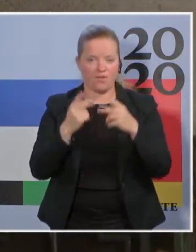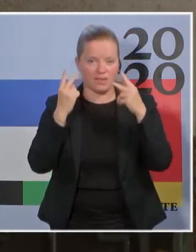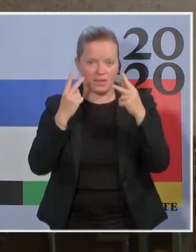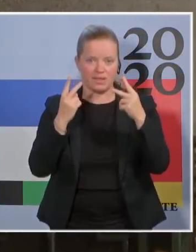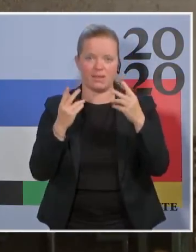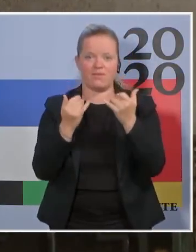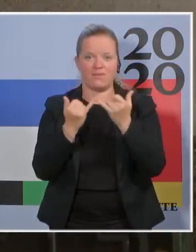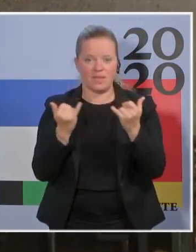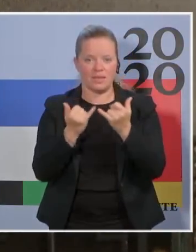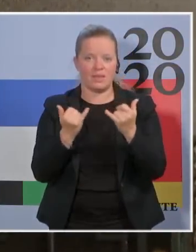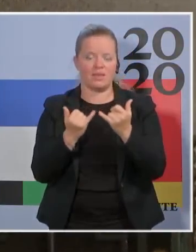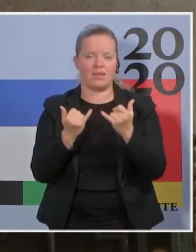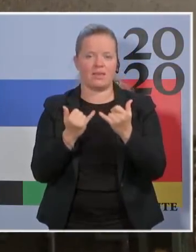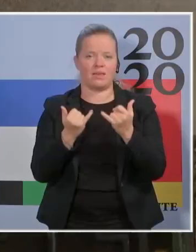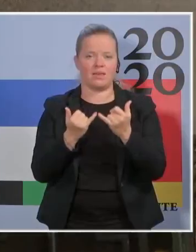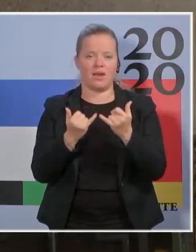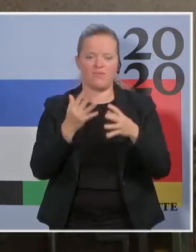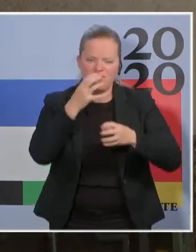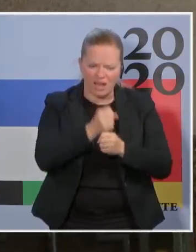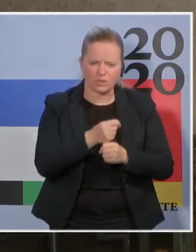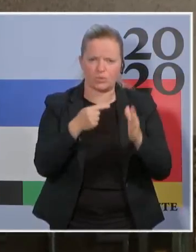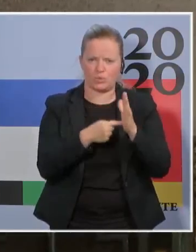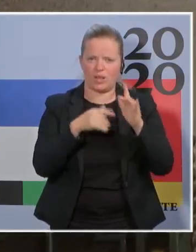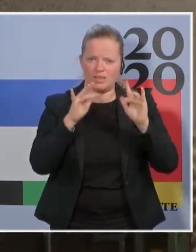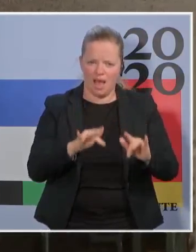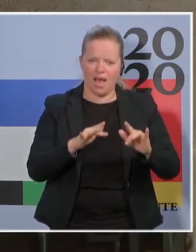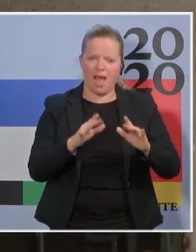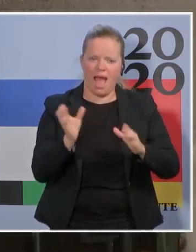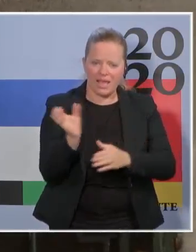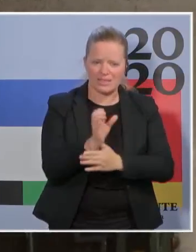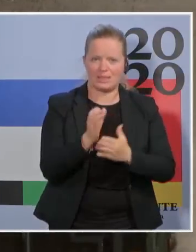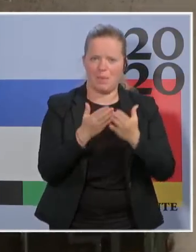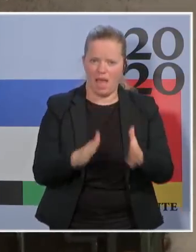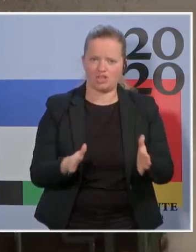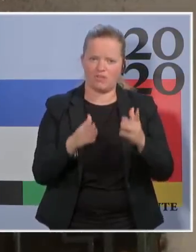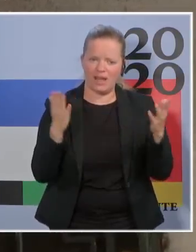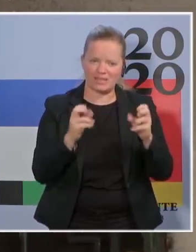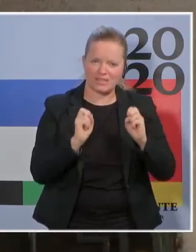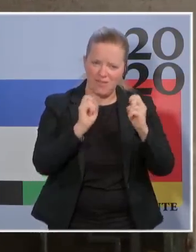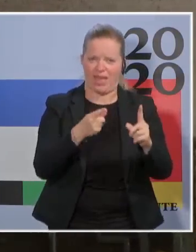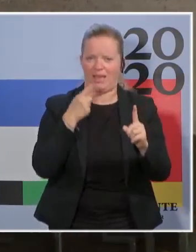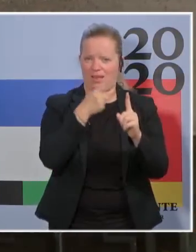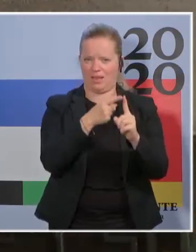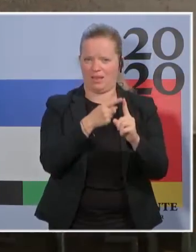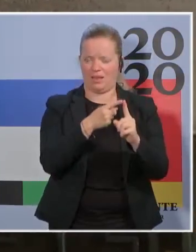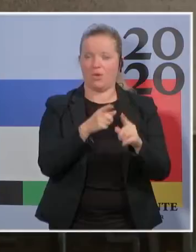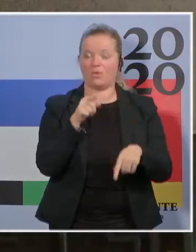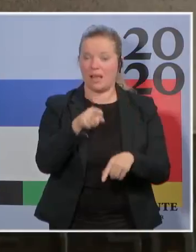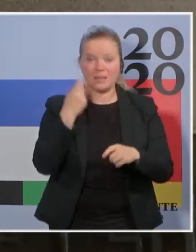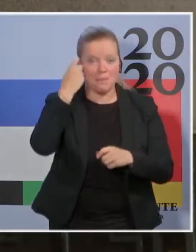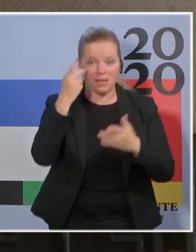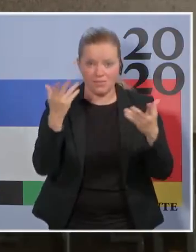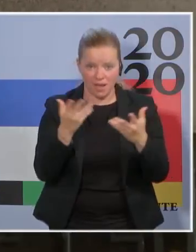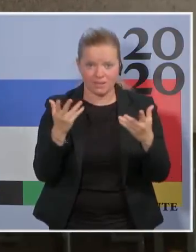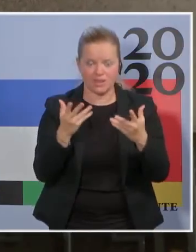Einsatzbereitschaft für ihre ureigensten Zwecke oder ihren ureigensten Zweck. Und das ist letztlich ein Zusammenleben